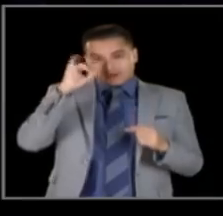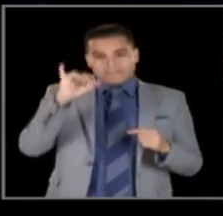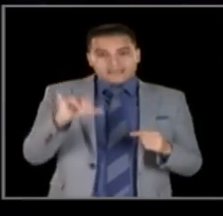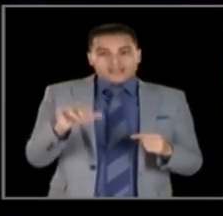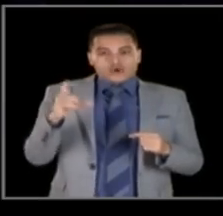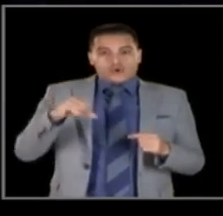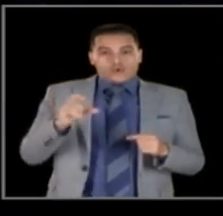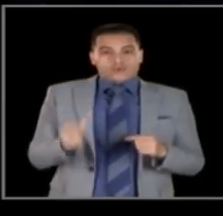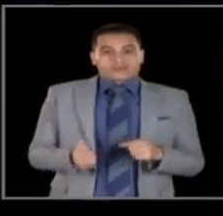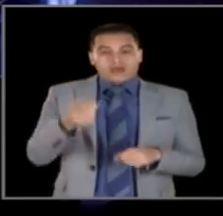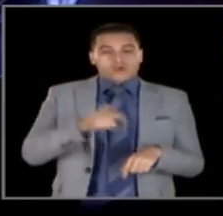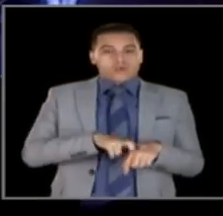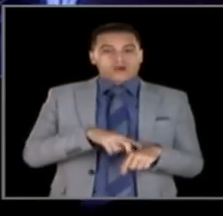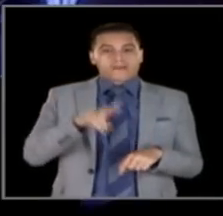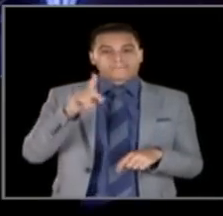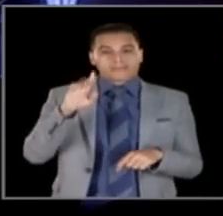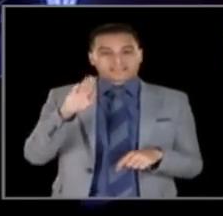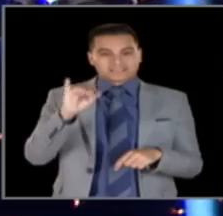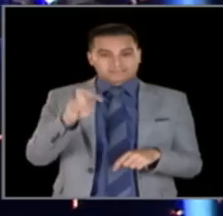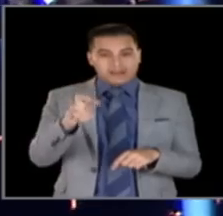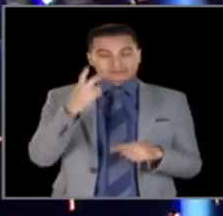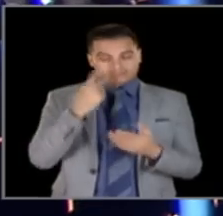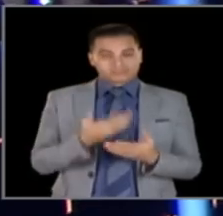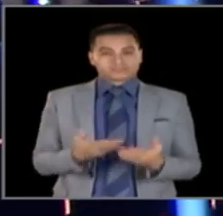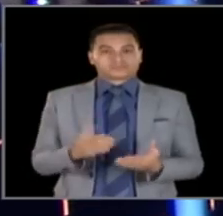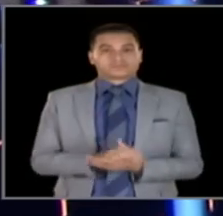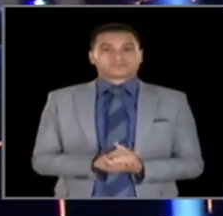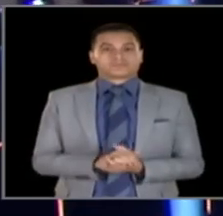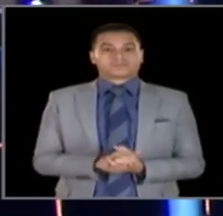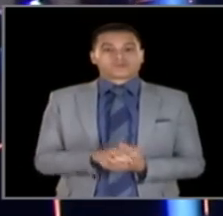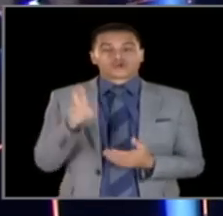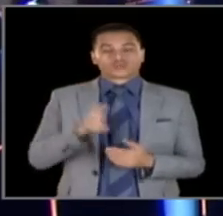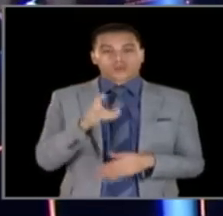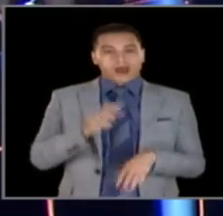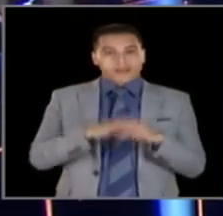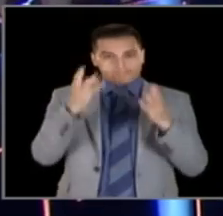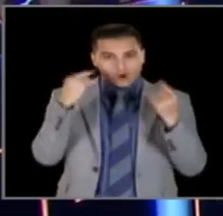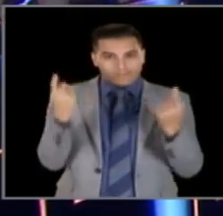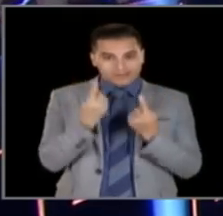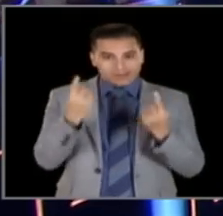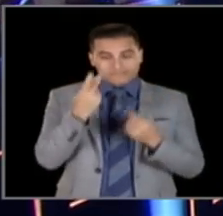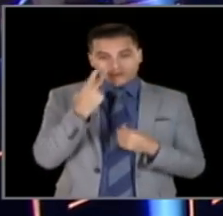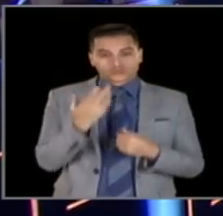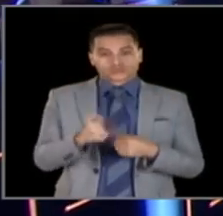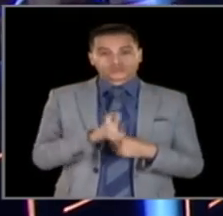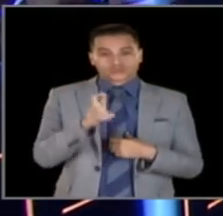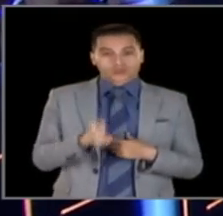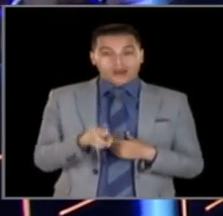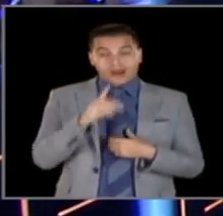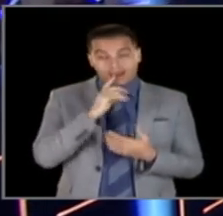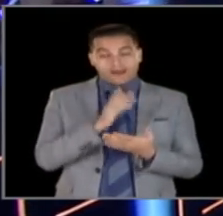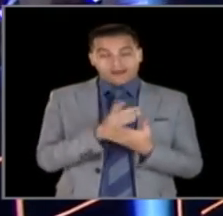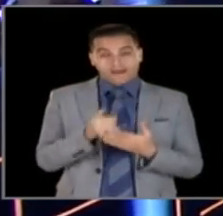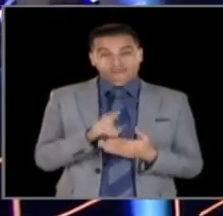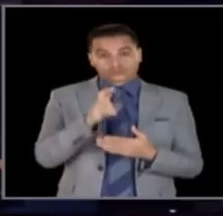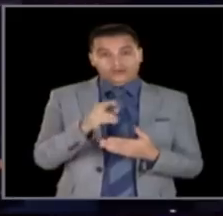ميرونا وبسمه. بسمة وميرونا، وسؤال في المعلومات العامة، وسؤال